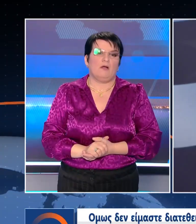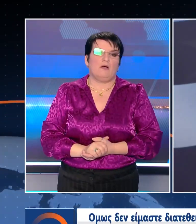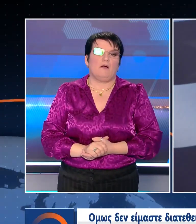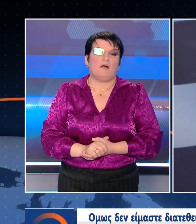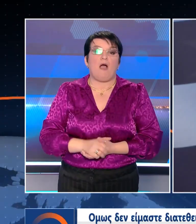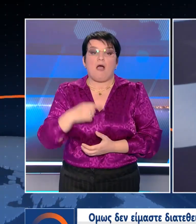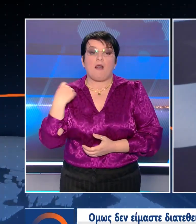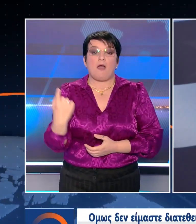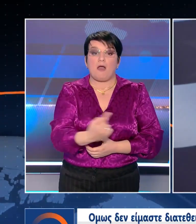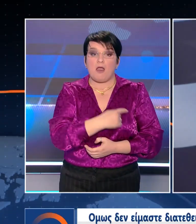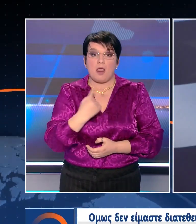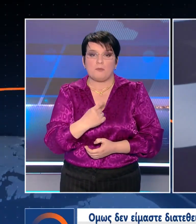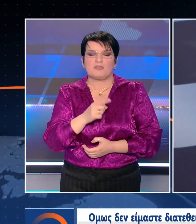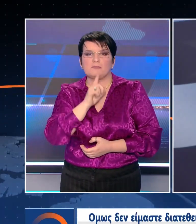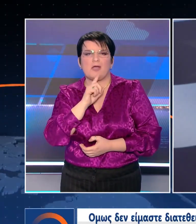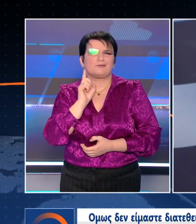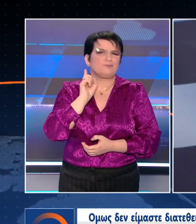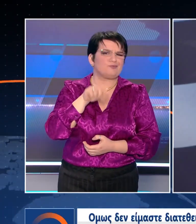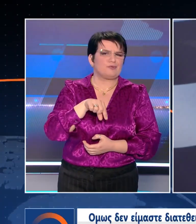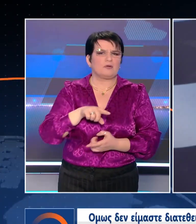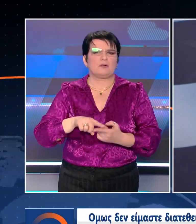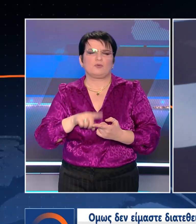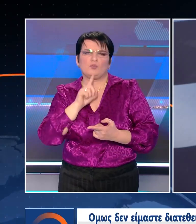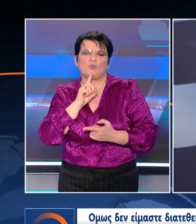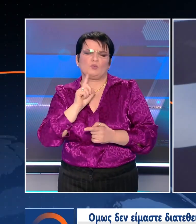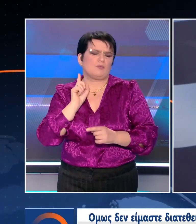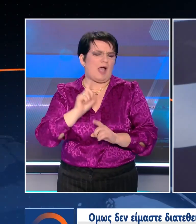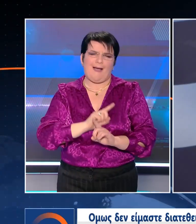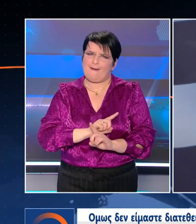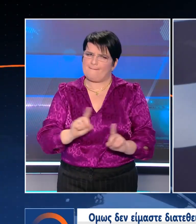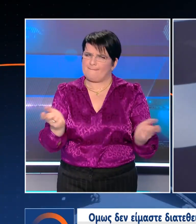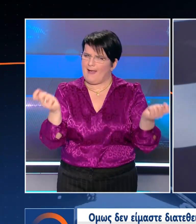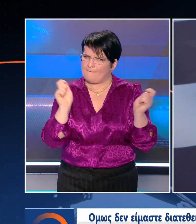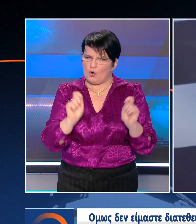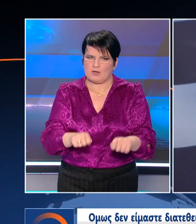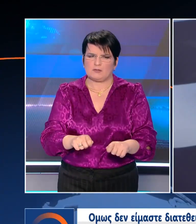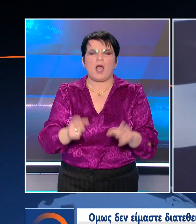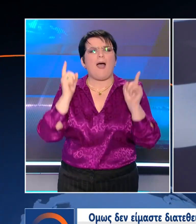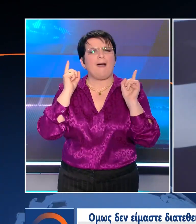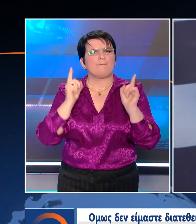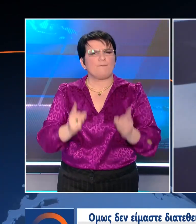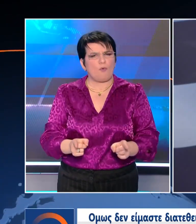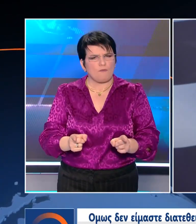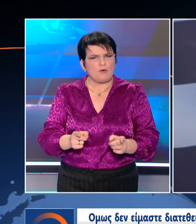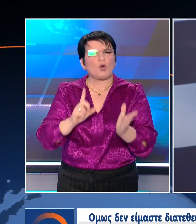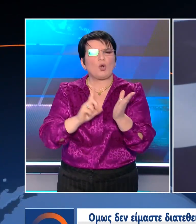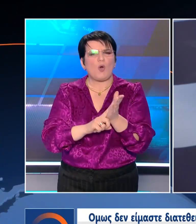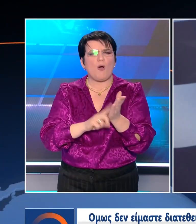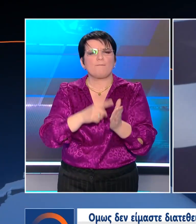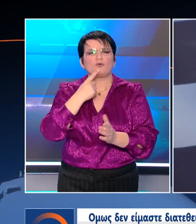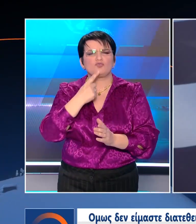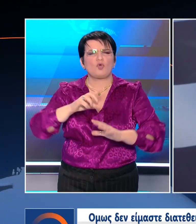είμαστε διατεθειμένοι να κάνουμε τα στραβά μάτια ούτε στο κλάσμα. Είμαστε αποφασισμένοι να εφαρμόσουμε τον νόμο